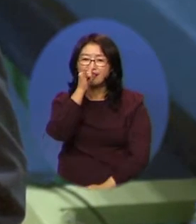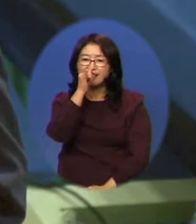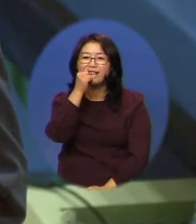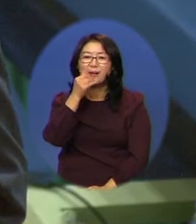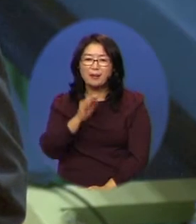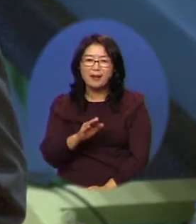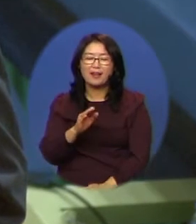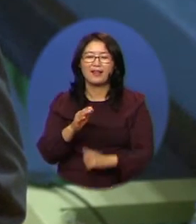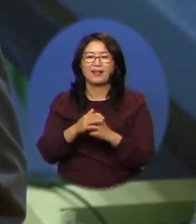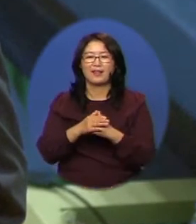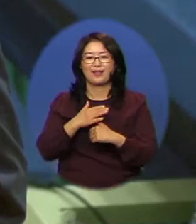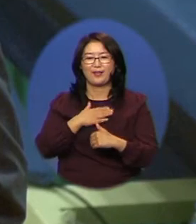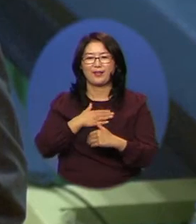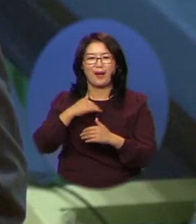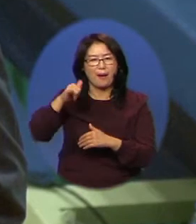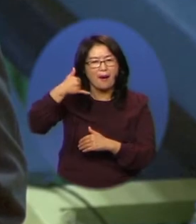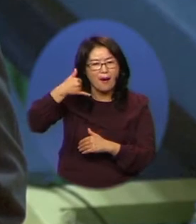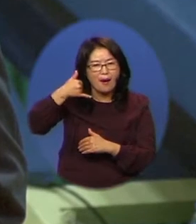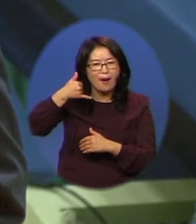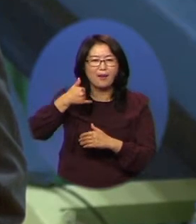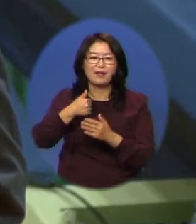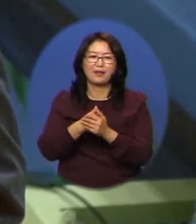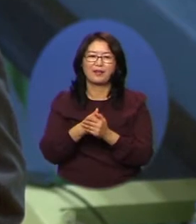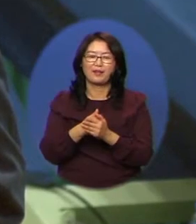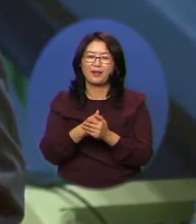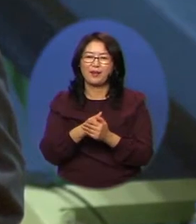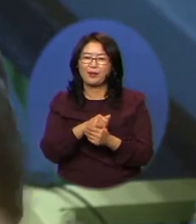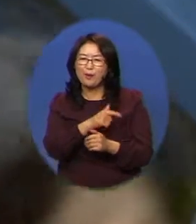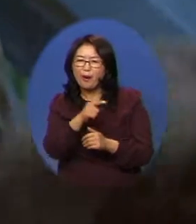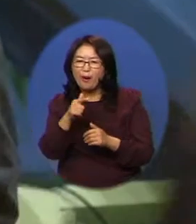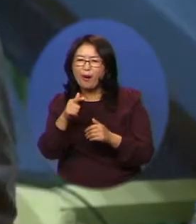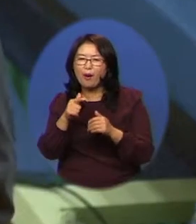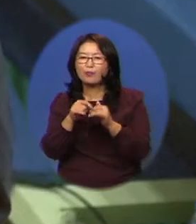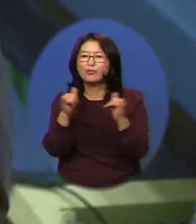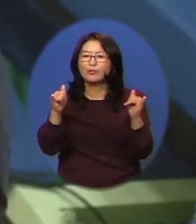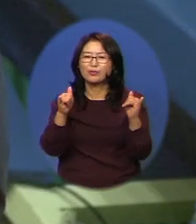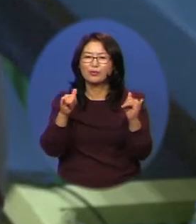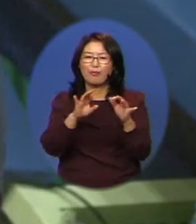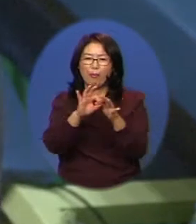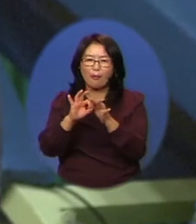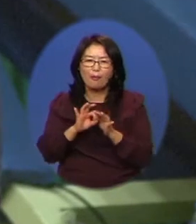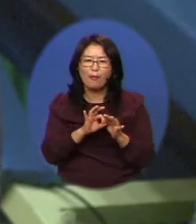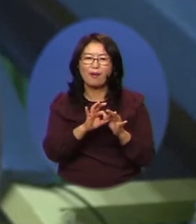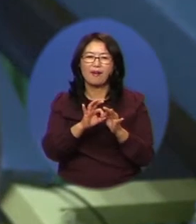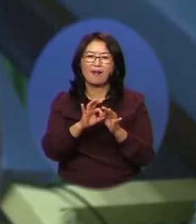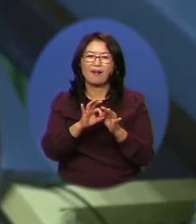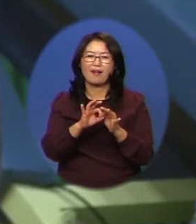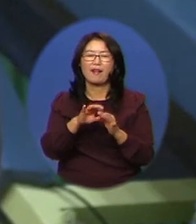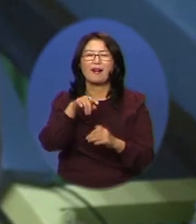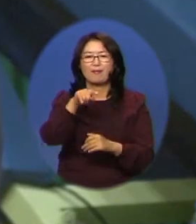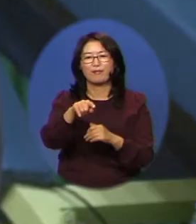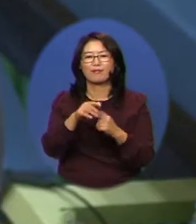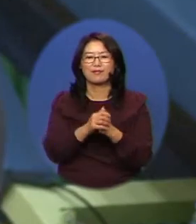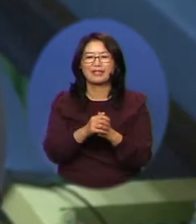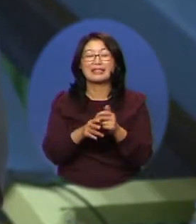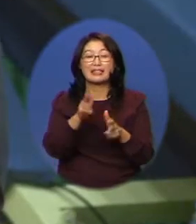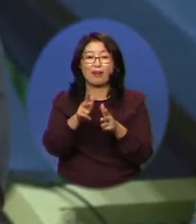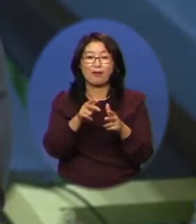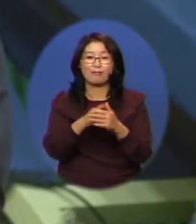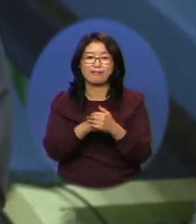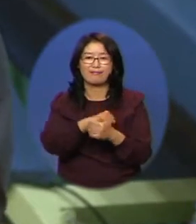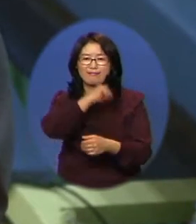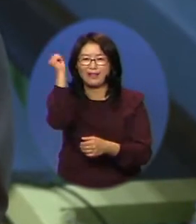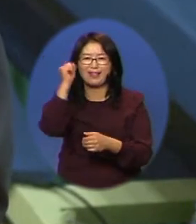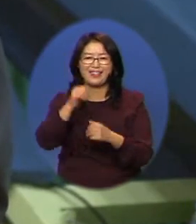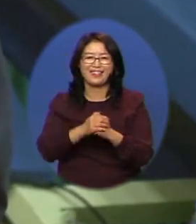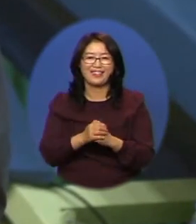저에게 전화 주시고 개인적으로 아는 인맥을 동원해서 총동원해서 이것이 이루어진 겁니다. 이 군수님한테